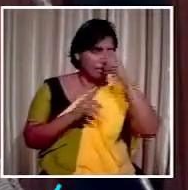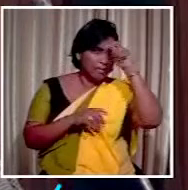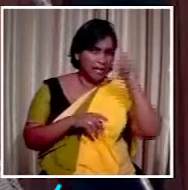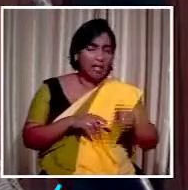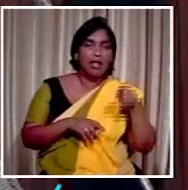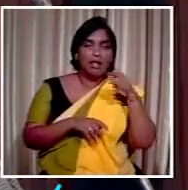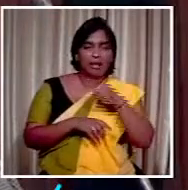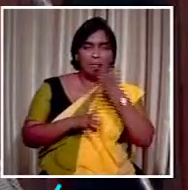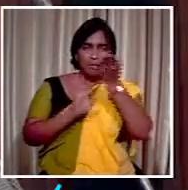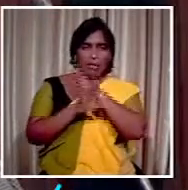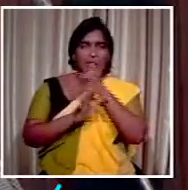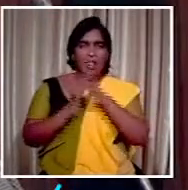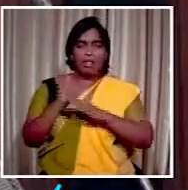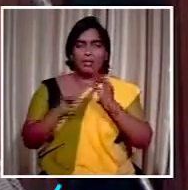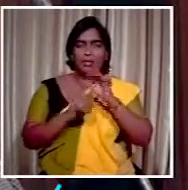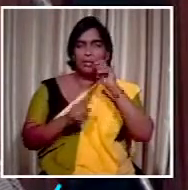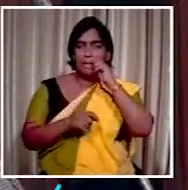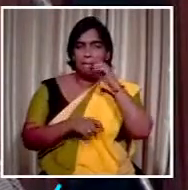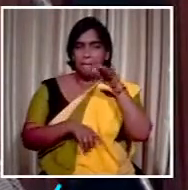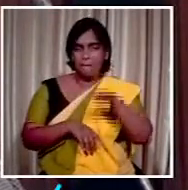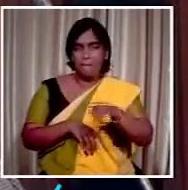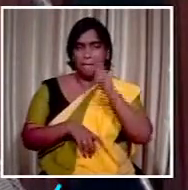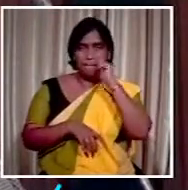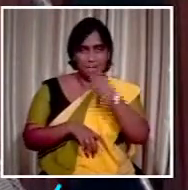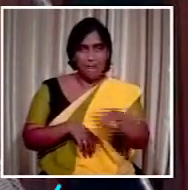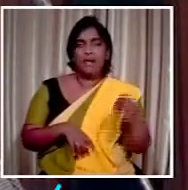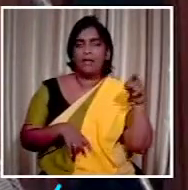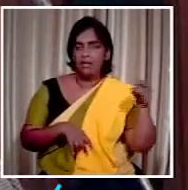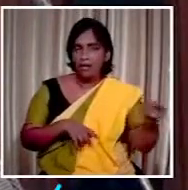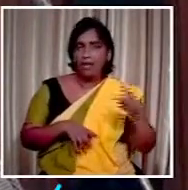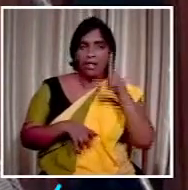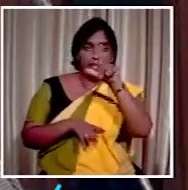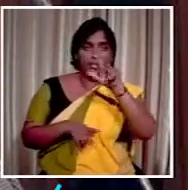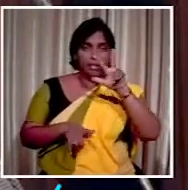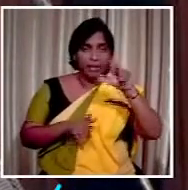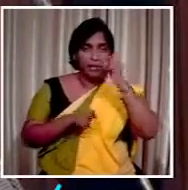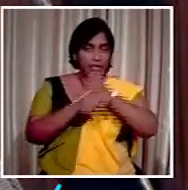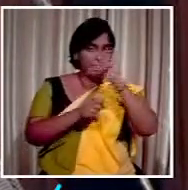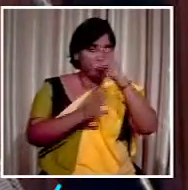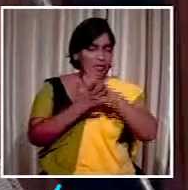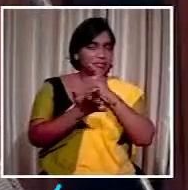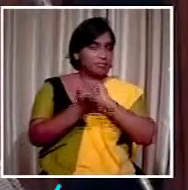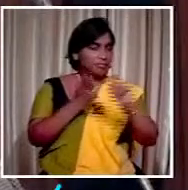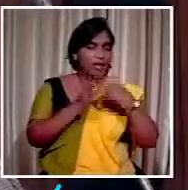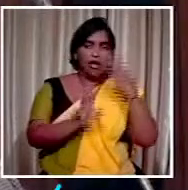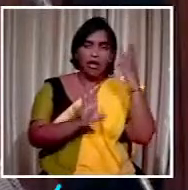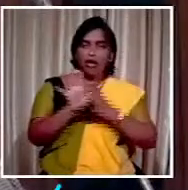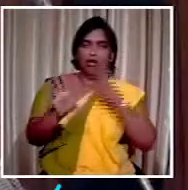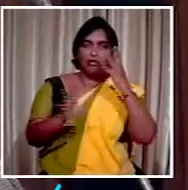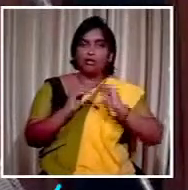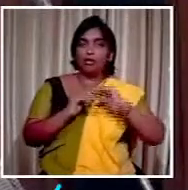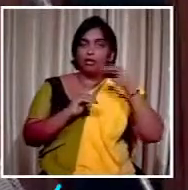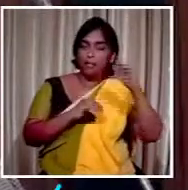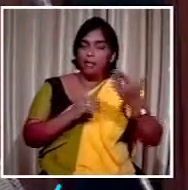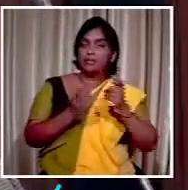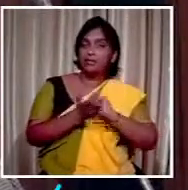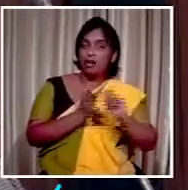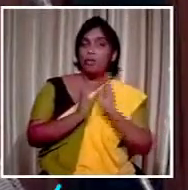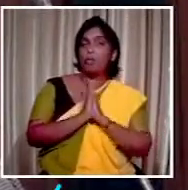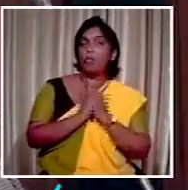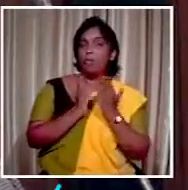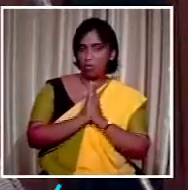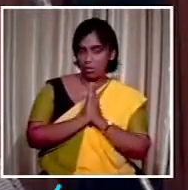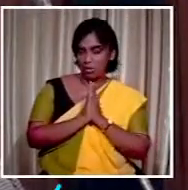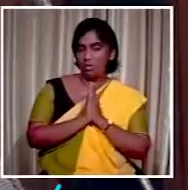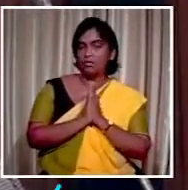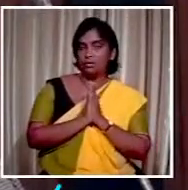bæna. Etuma me 78 aandu krama vyavasthawa liyala avurudu 3kata passe liyenawa potak. Avasan karanna gathuma. Hari.